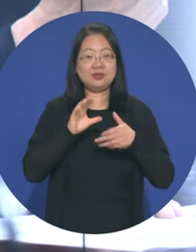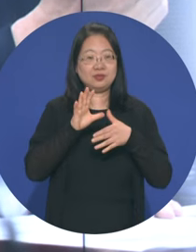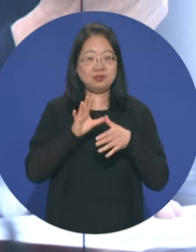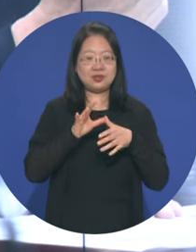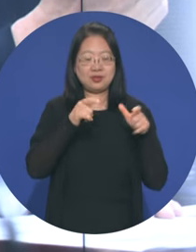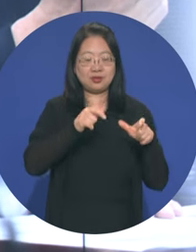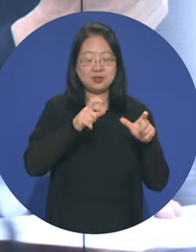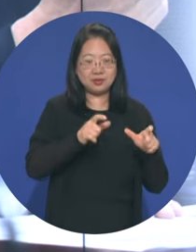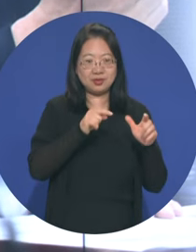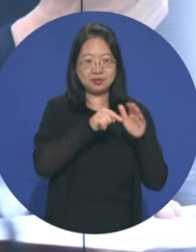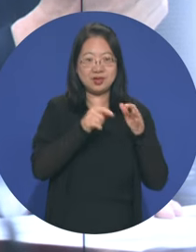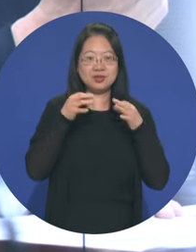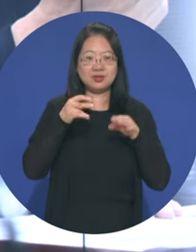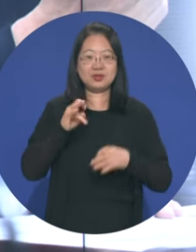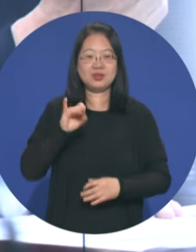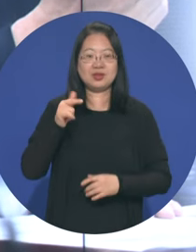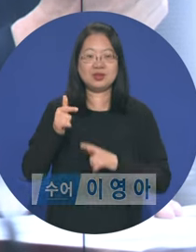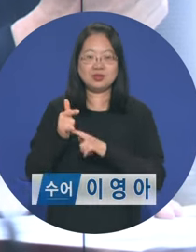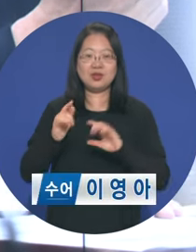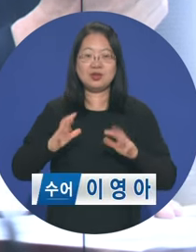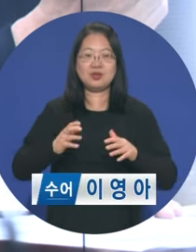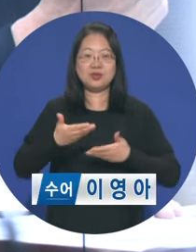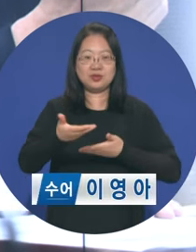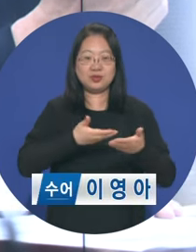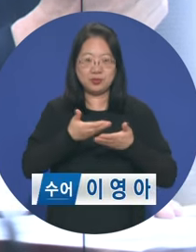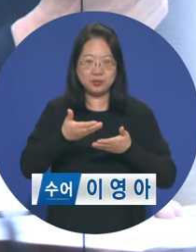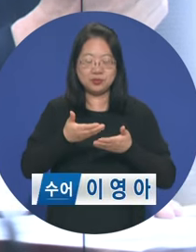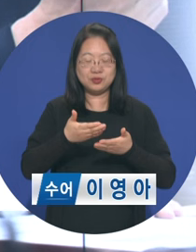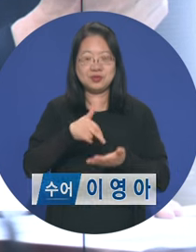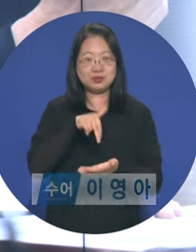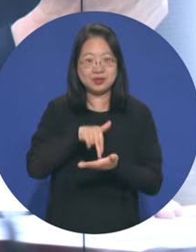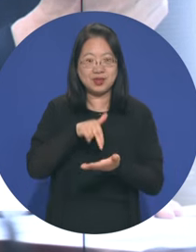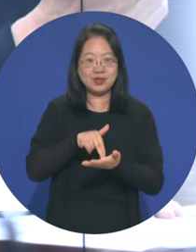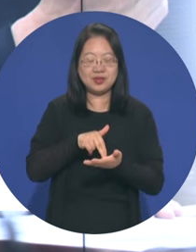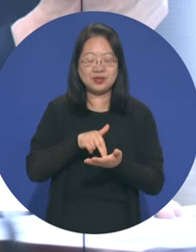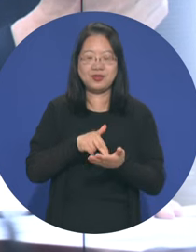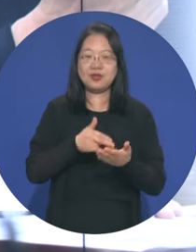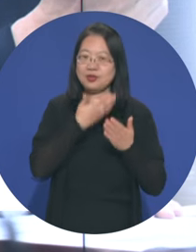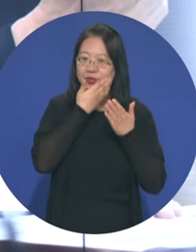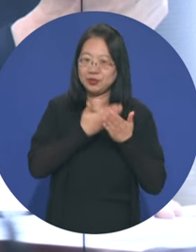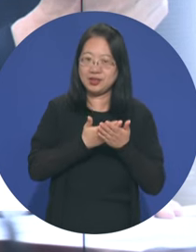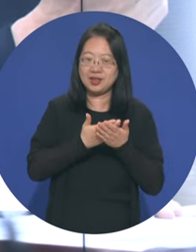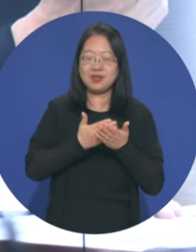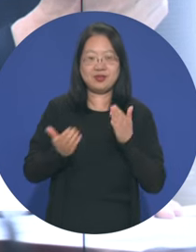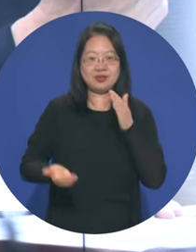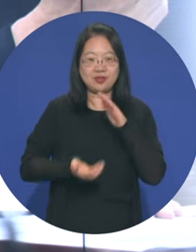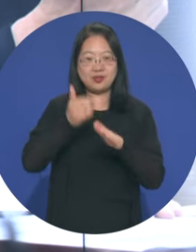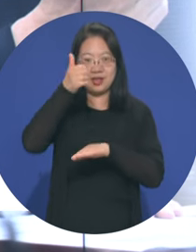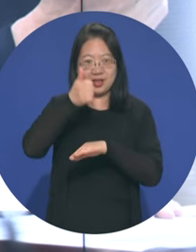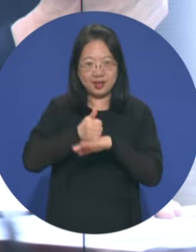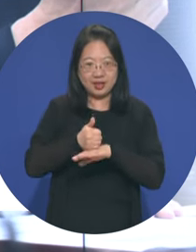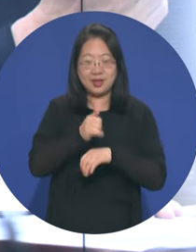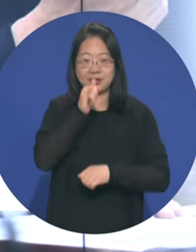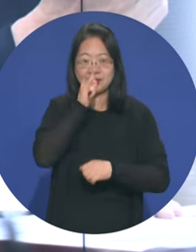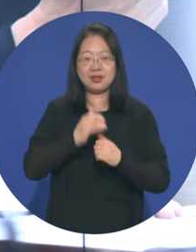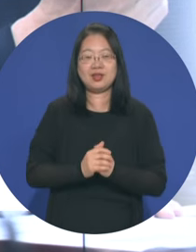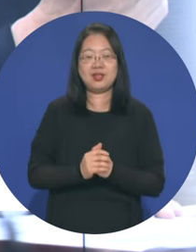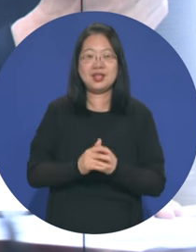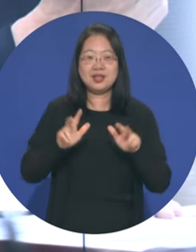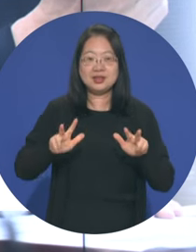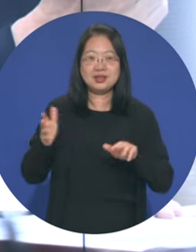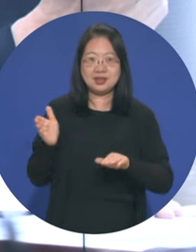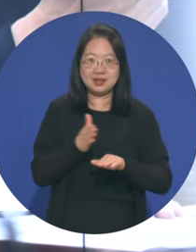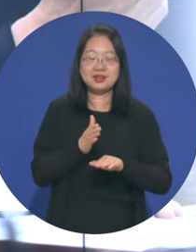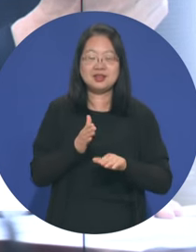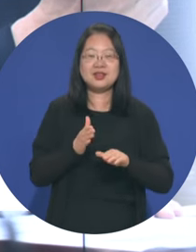북미 서부 지역을 방문한 김동연 경기도지사는 국제교류 협력 면에서 주목할 만한 성과를 거뒀습니다. 지금껏 교류가 없던